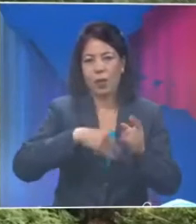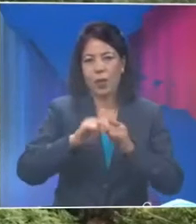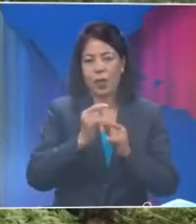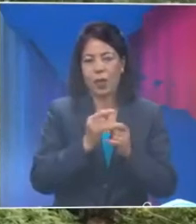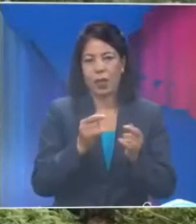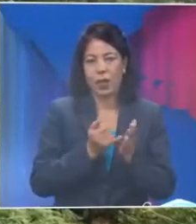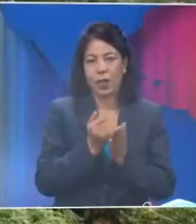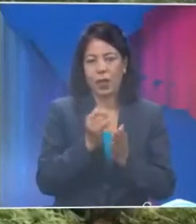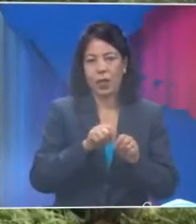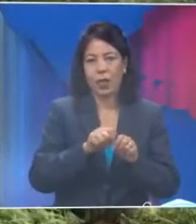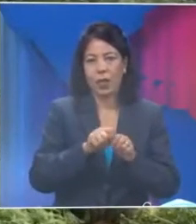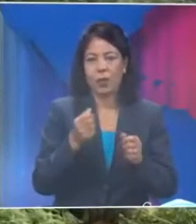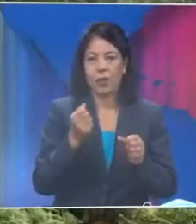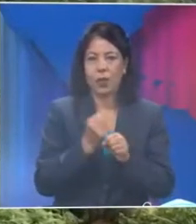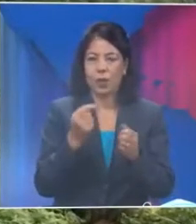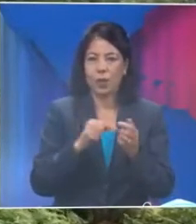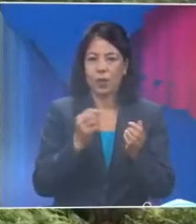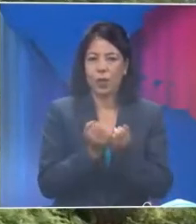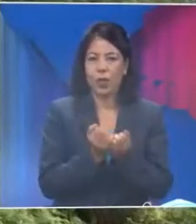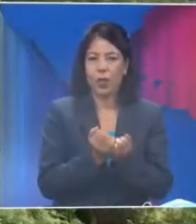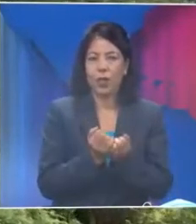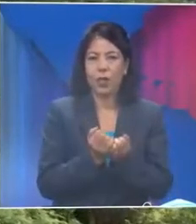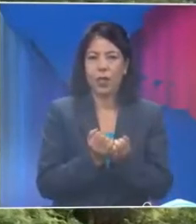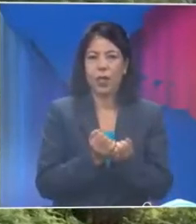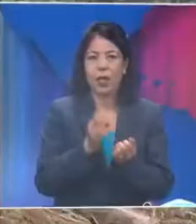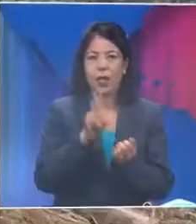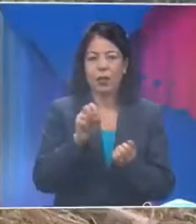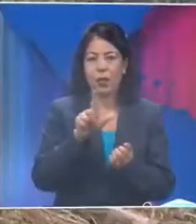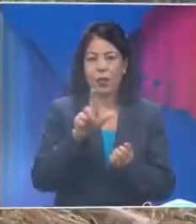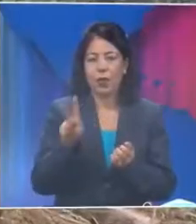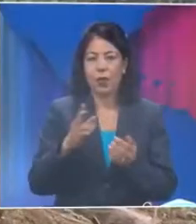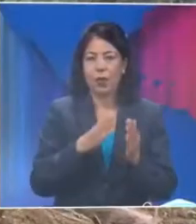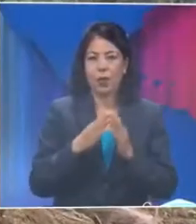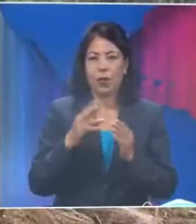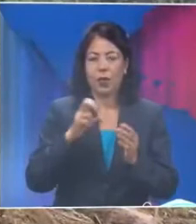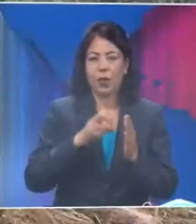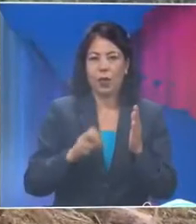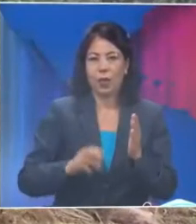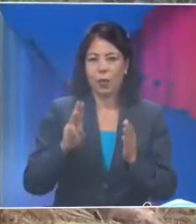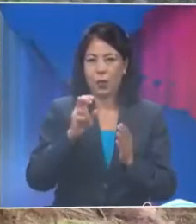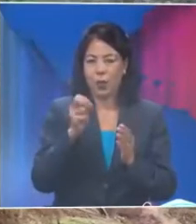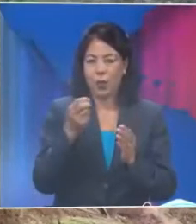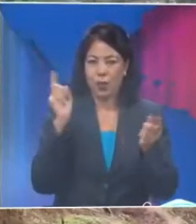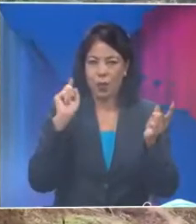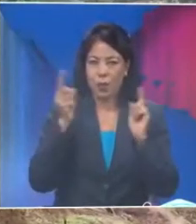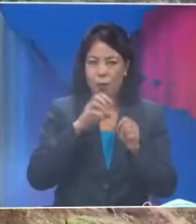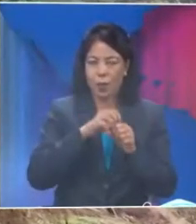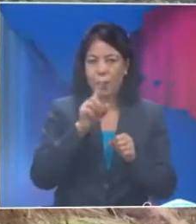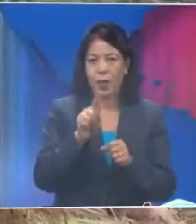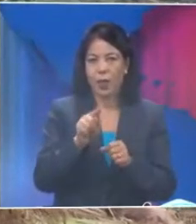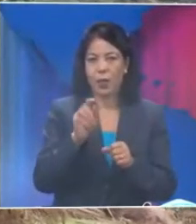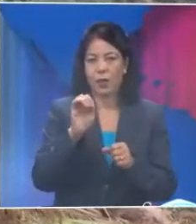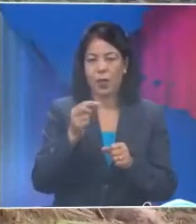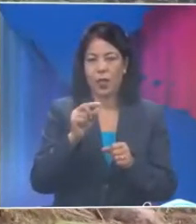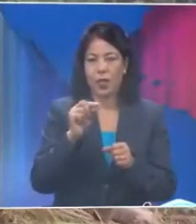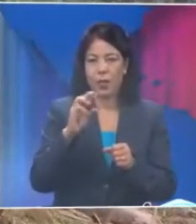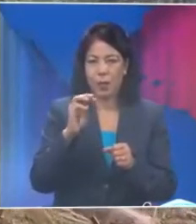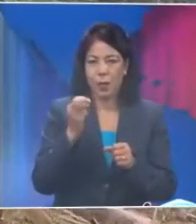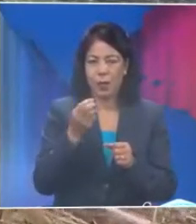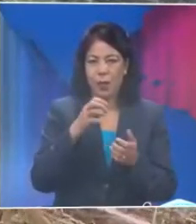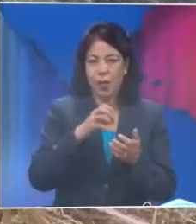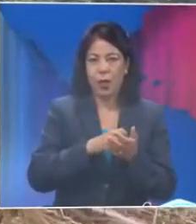खेती गरिरहेका छन्। 2072 भूकम्पले दोलखाको भीमेश्वर नगरपालिका वडा नम्बर 1 सुस्पा छेमावती